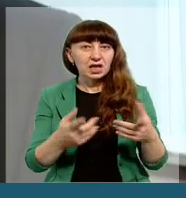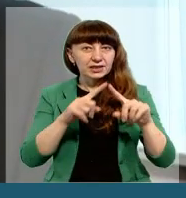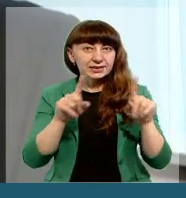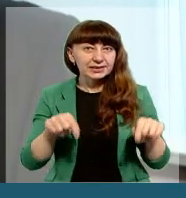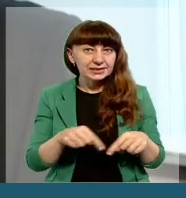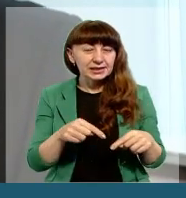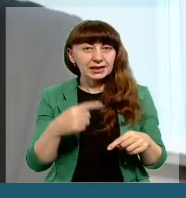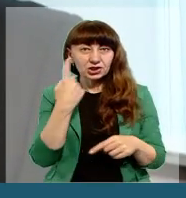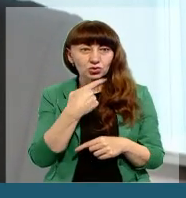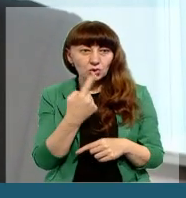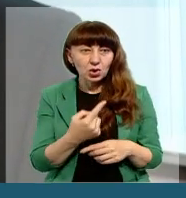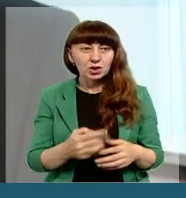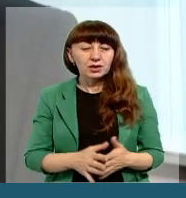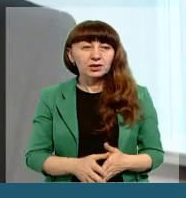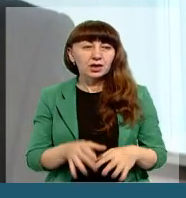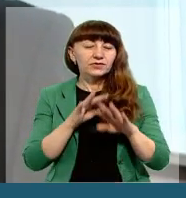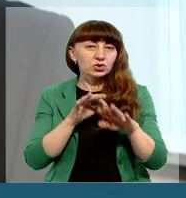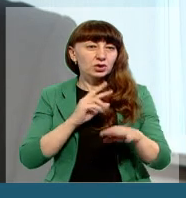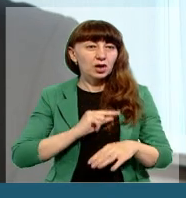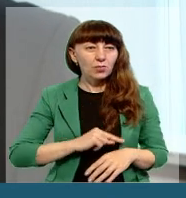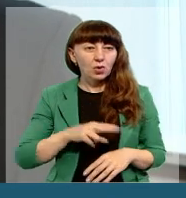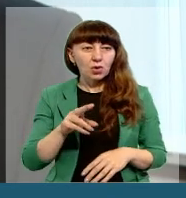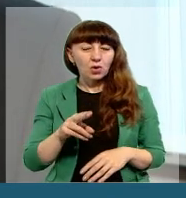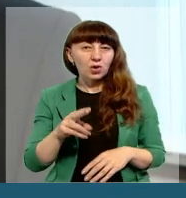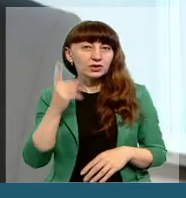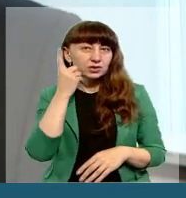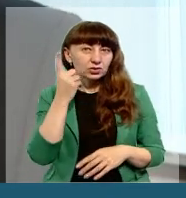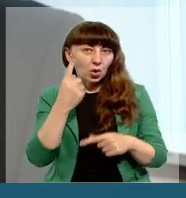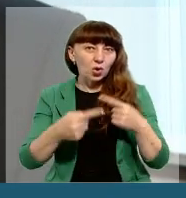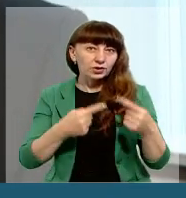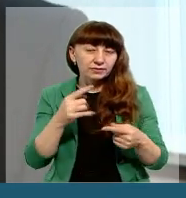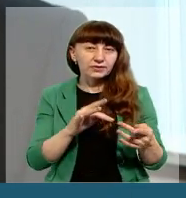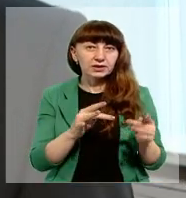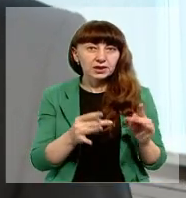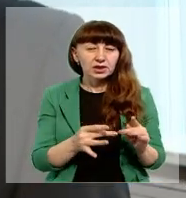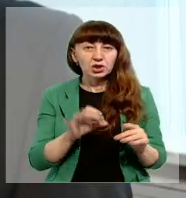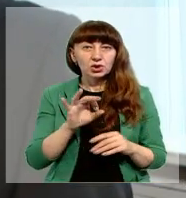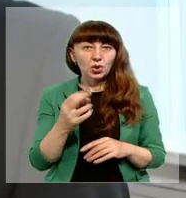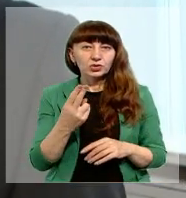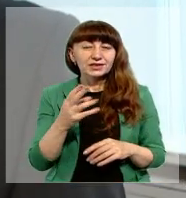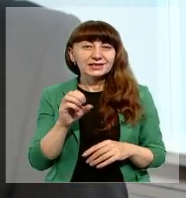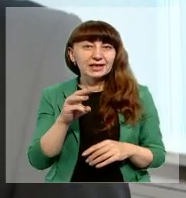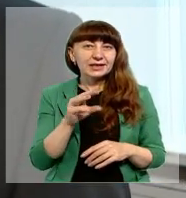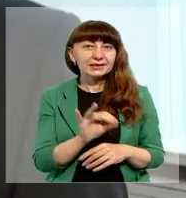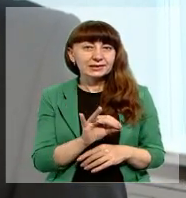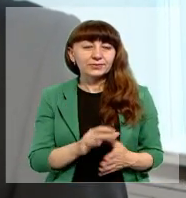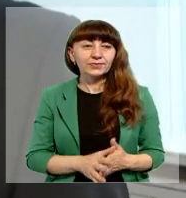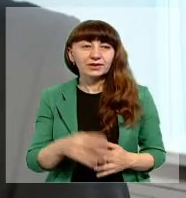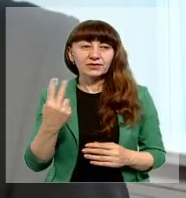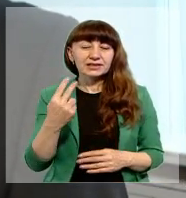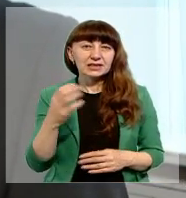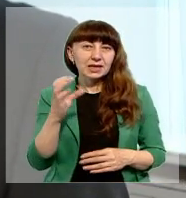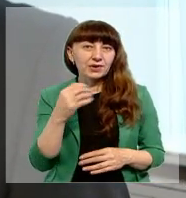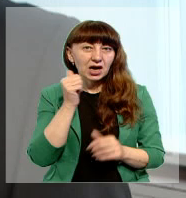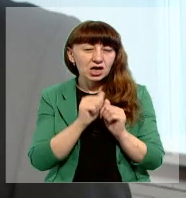индивидуальные. Также активно эта работа проводится в мессенджерах, в социальных сетях. Сейчас с 20 сентября